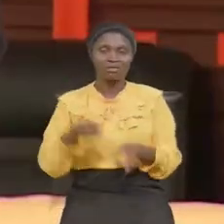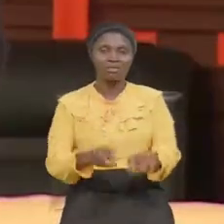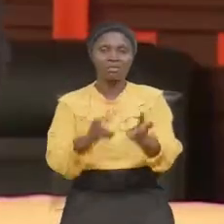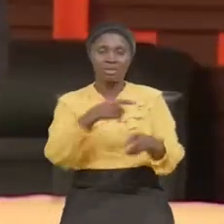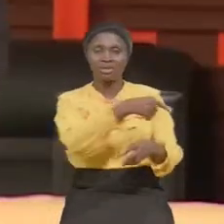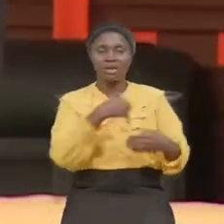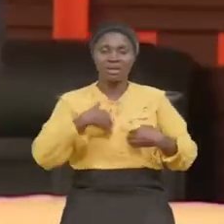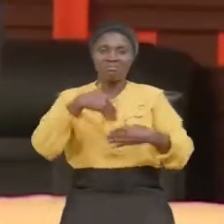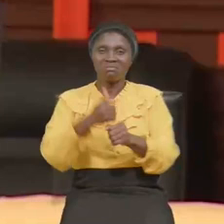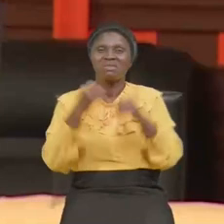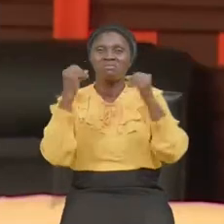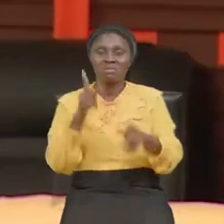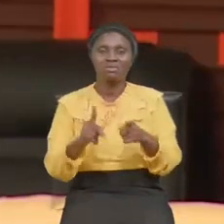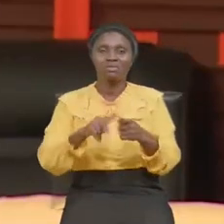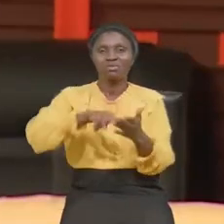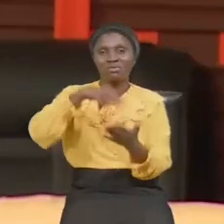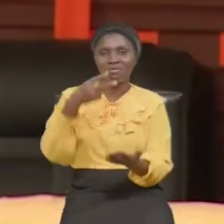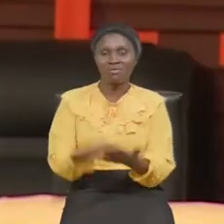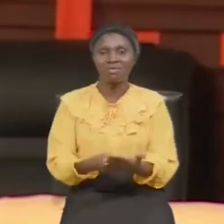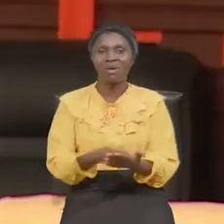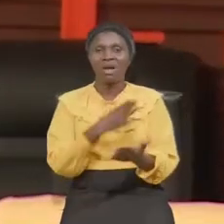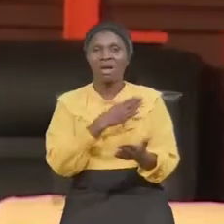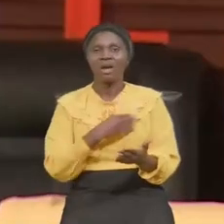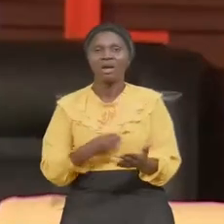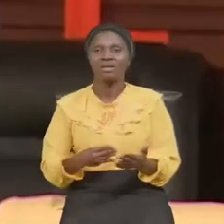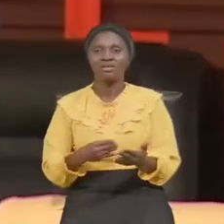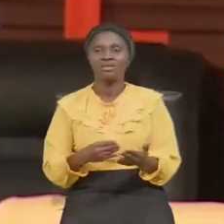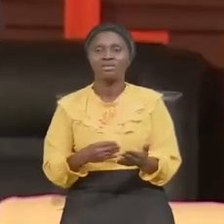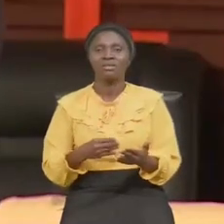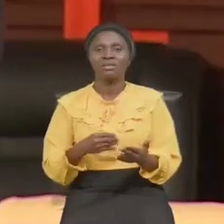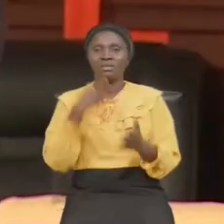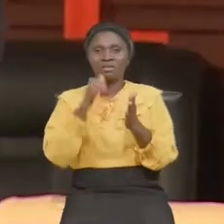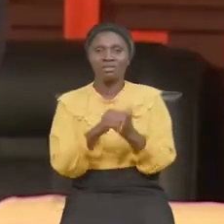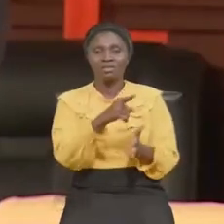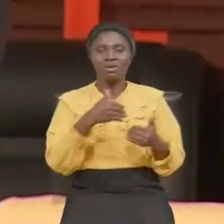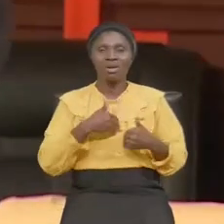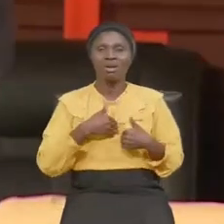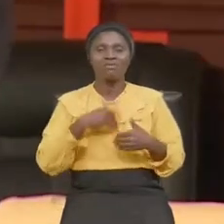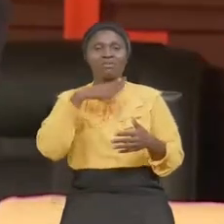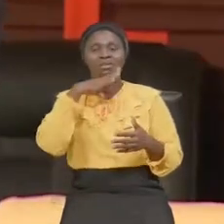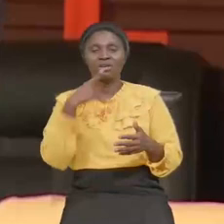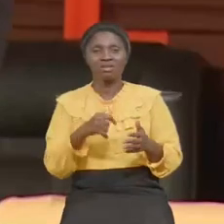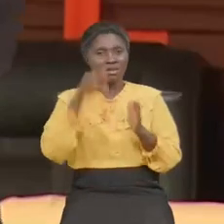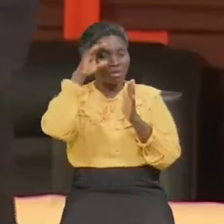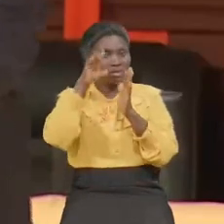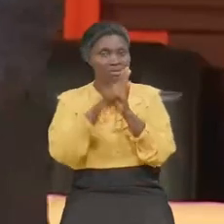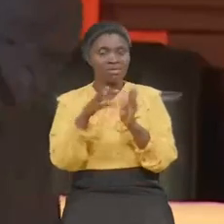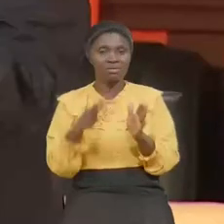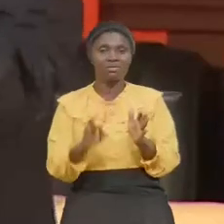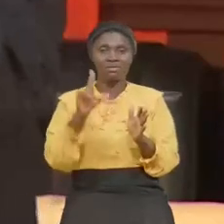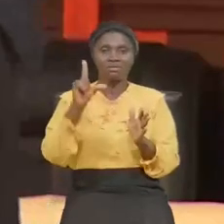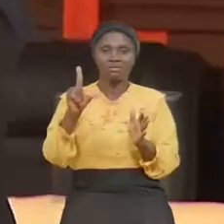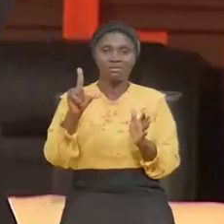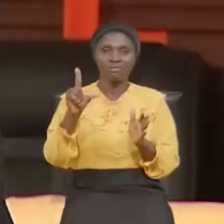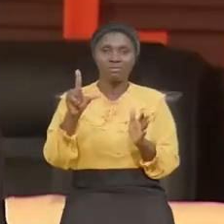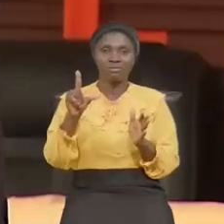une occasion de chute pour plusieurs. Vous avez violé l'alliance de Lévi, dit l'Éternel des armées.